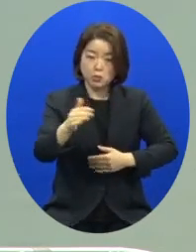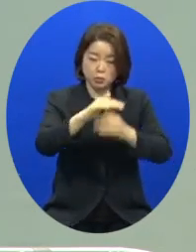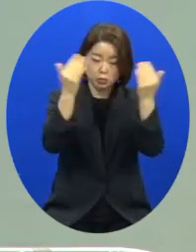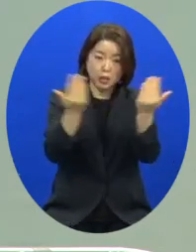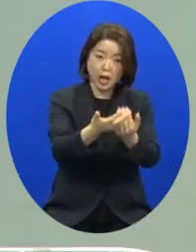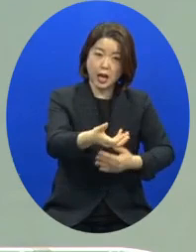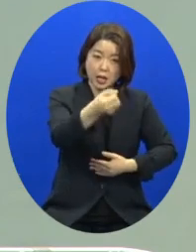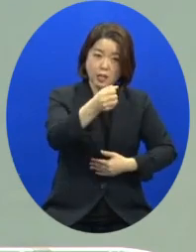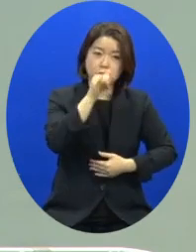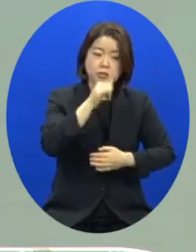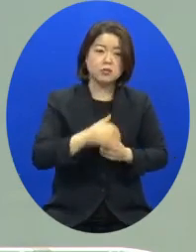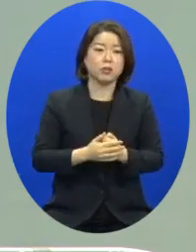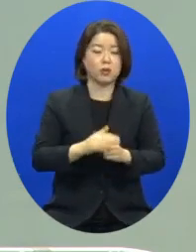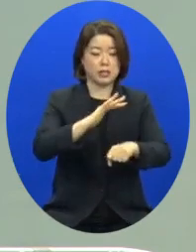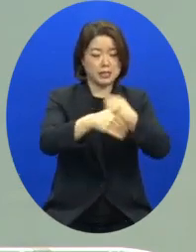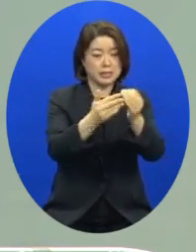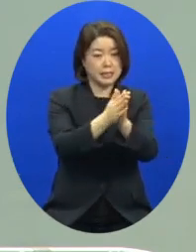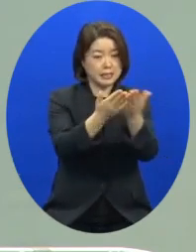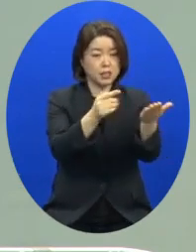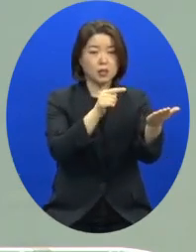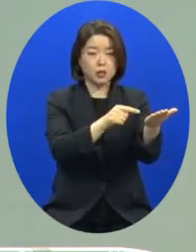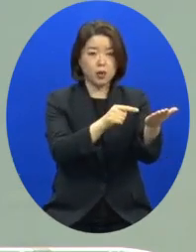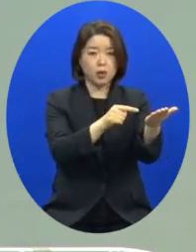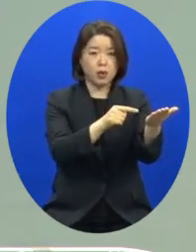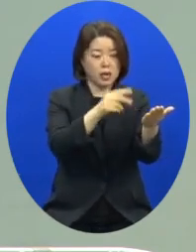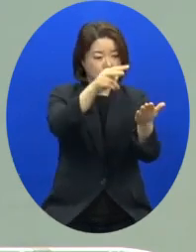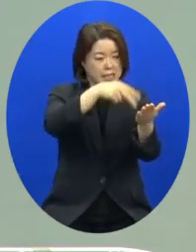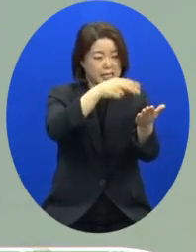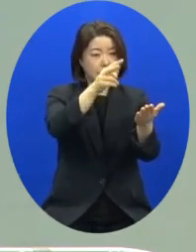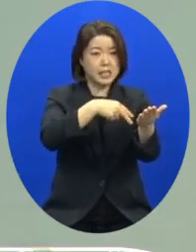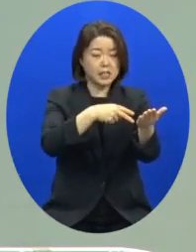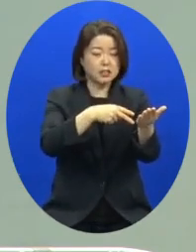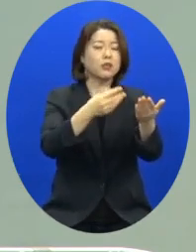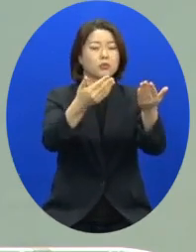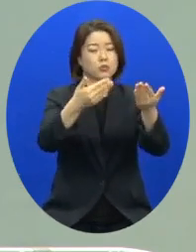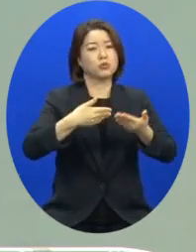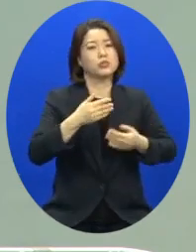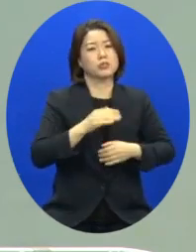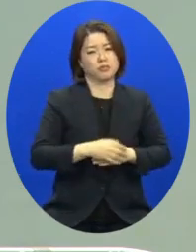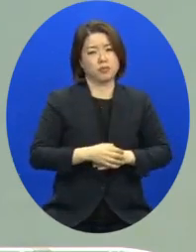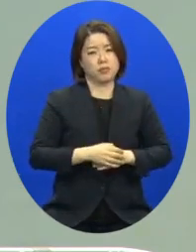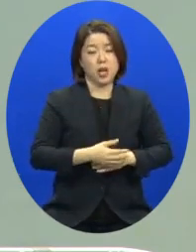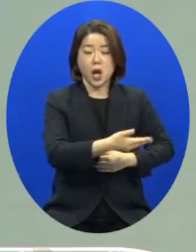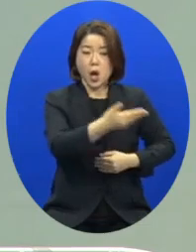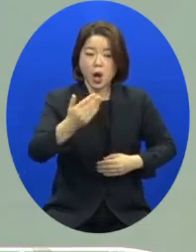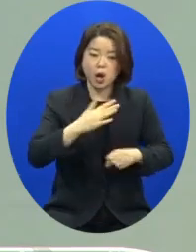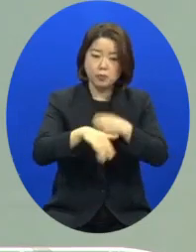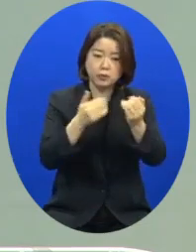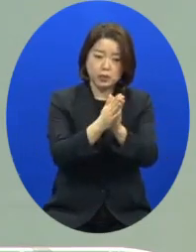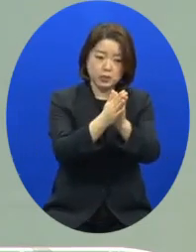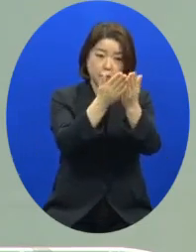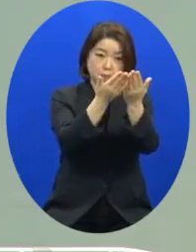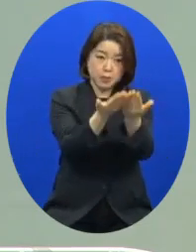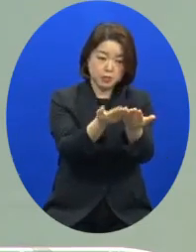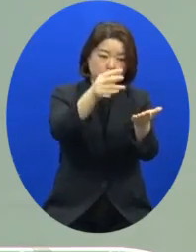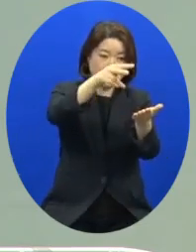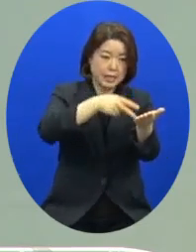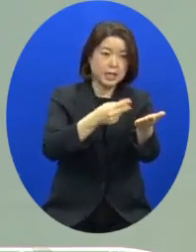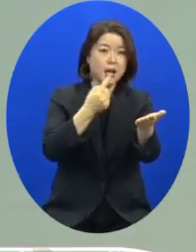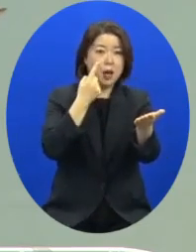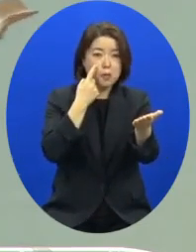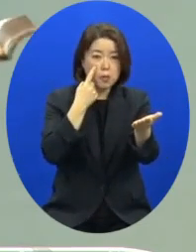겁니다. 이 성경책은 성경에 있는 말씀을 읽으라고 주신 것입니다. 여러분이 성경책을 펴서 읽기